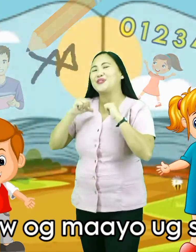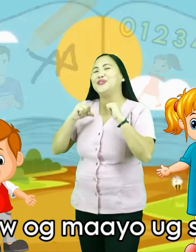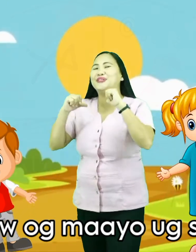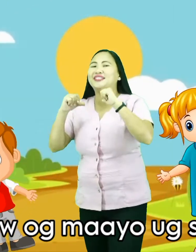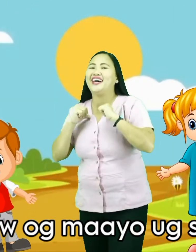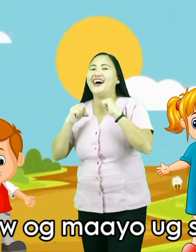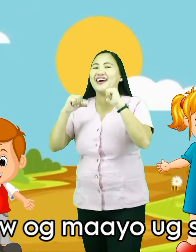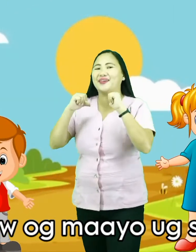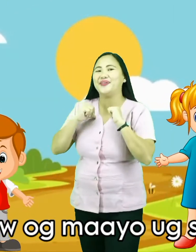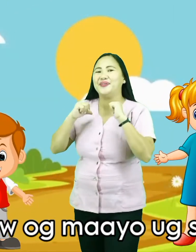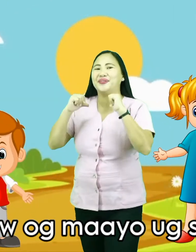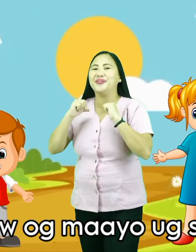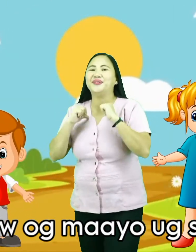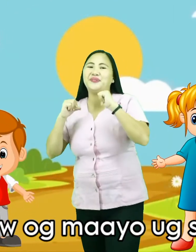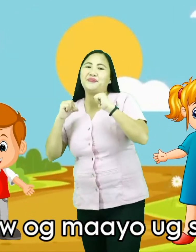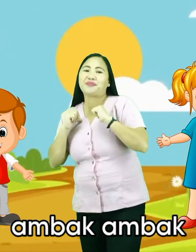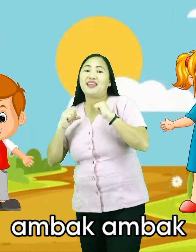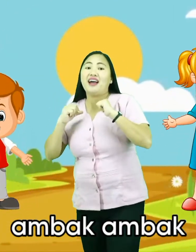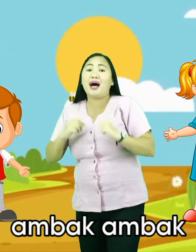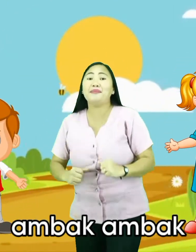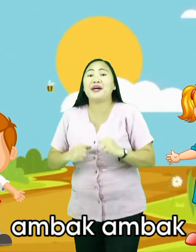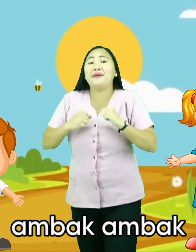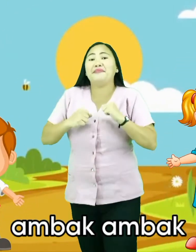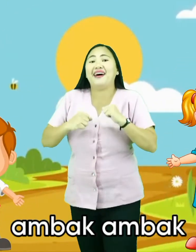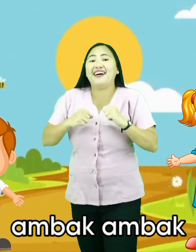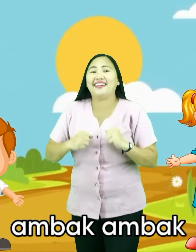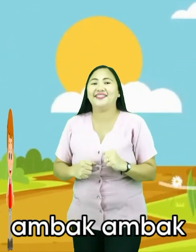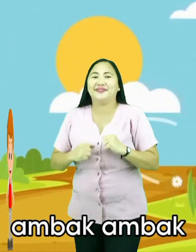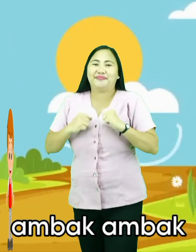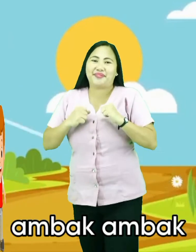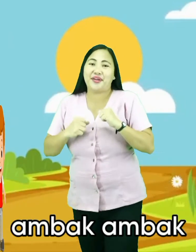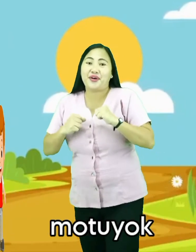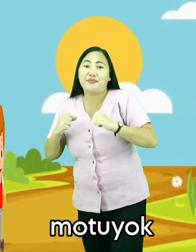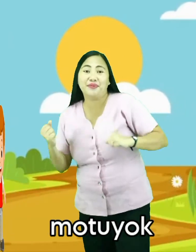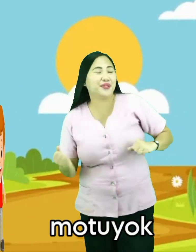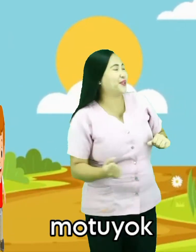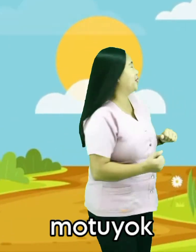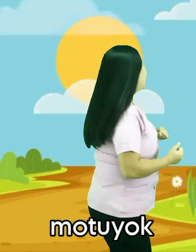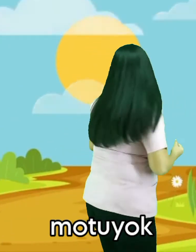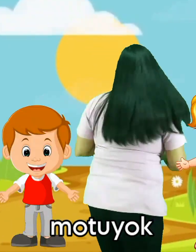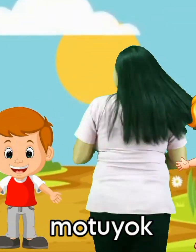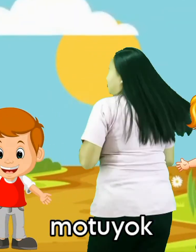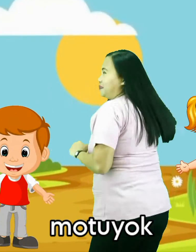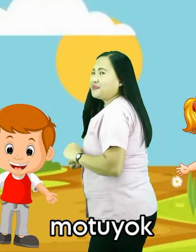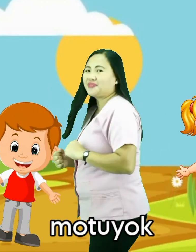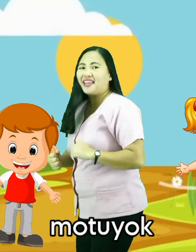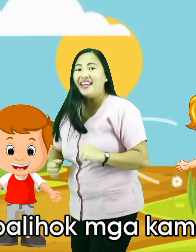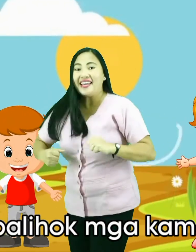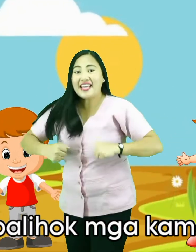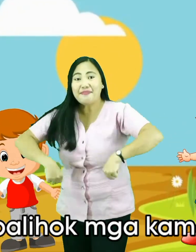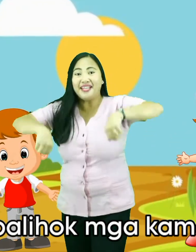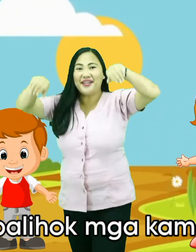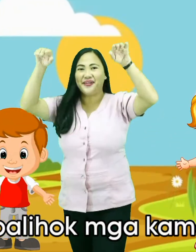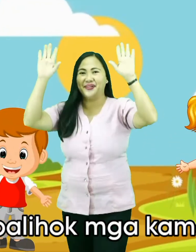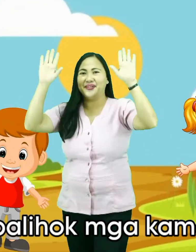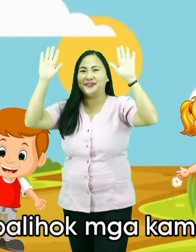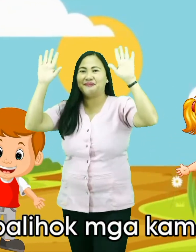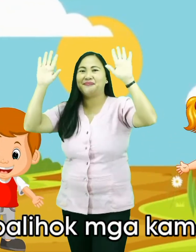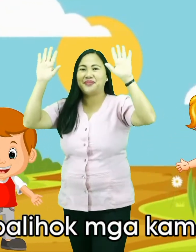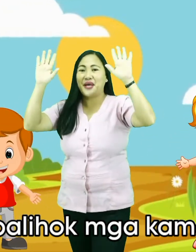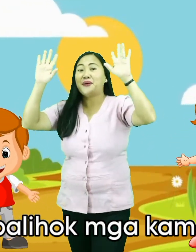og sunda ko. Ama kama, mutuyo, di